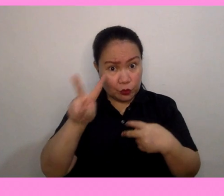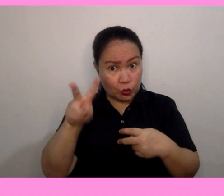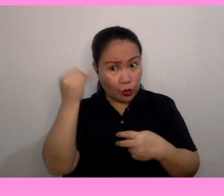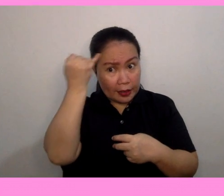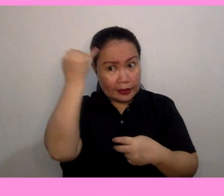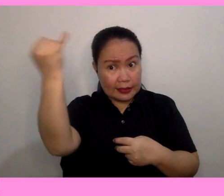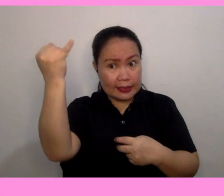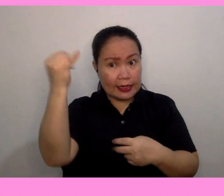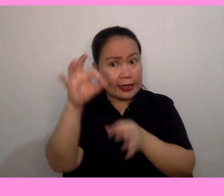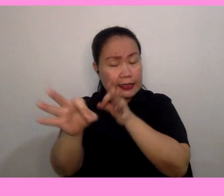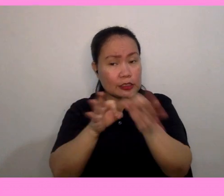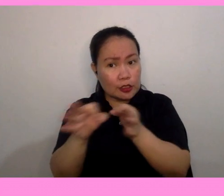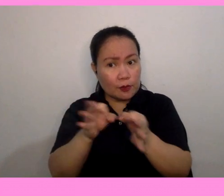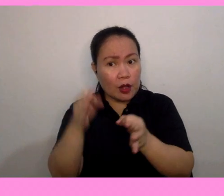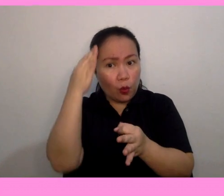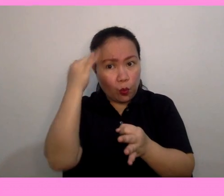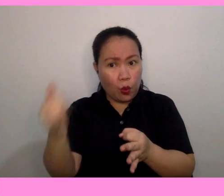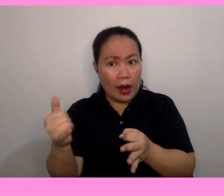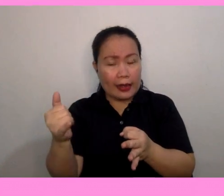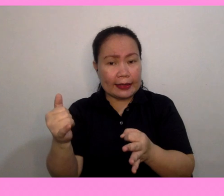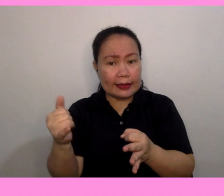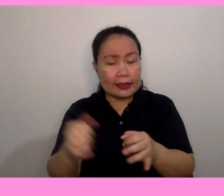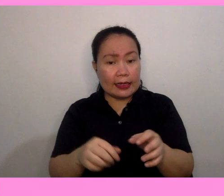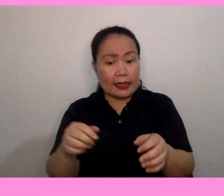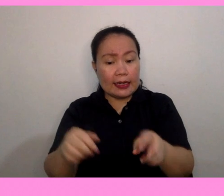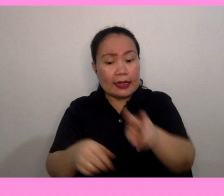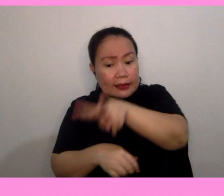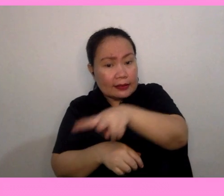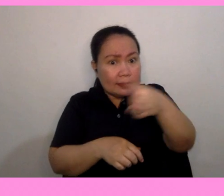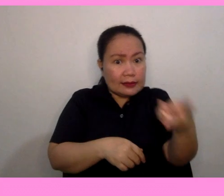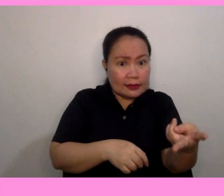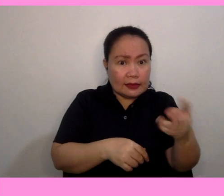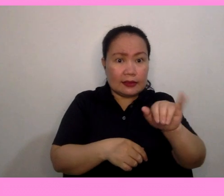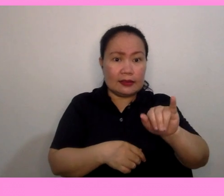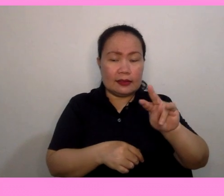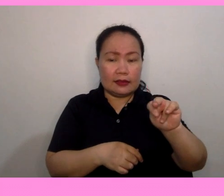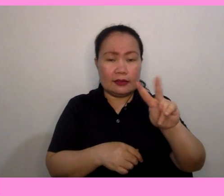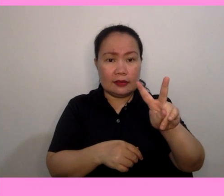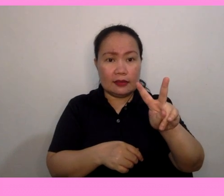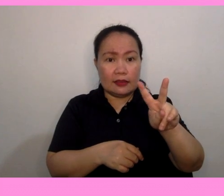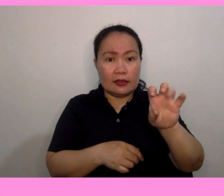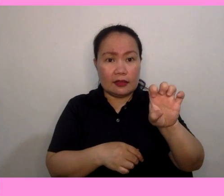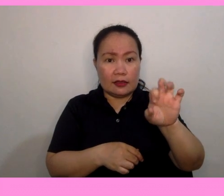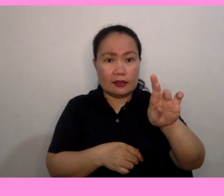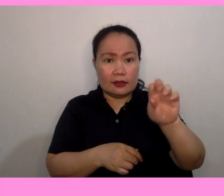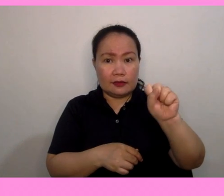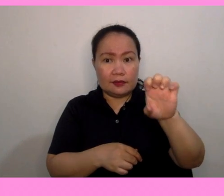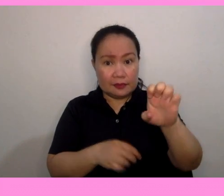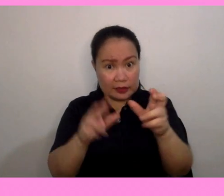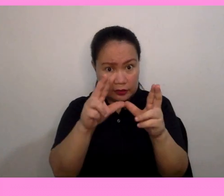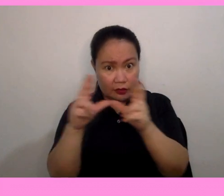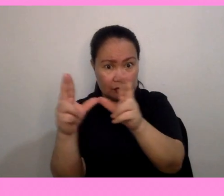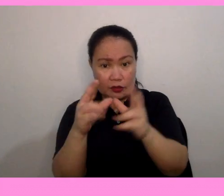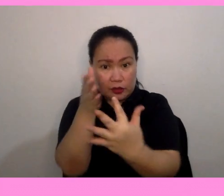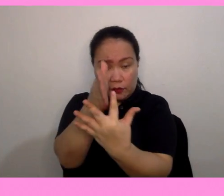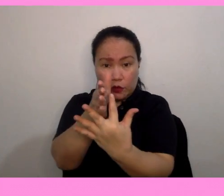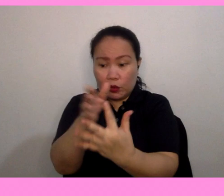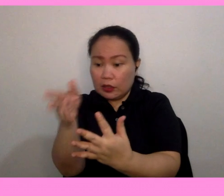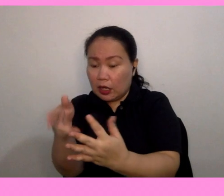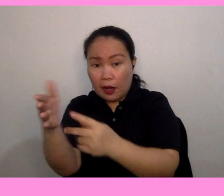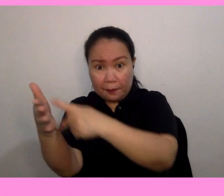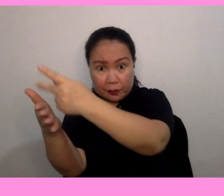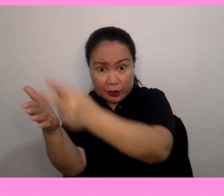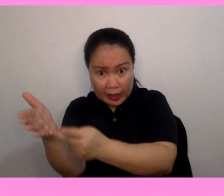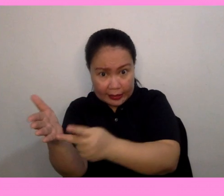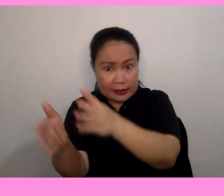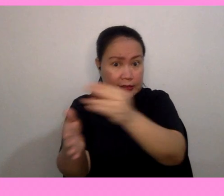May dalawang konseptong nagpapaliwanag kung bakit may magkasalungat o inverse na ugnayan sa pagitan ng